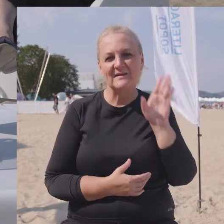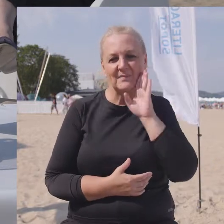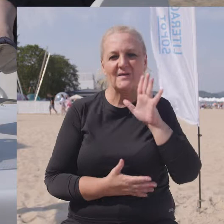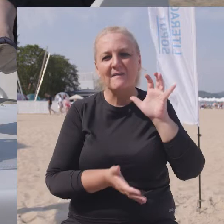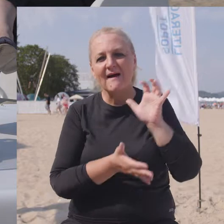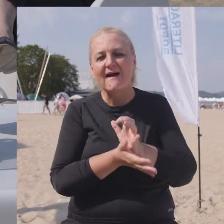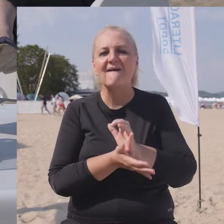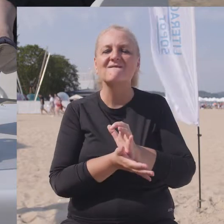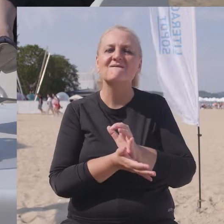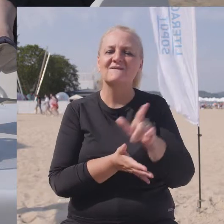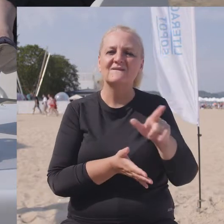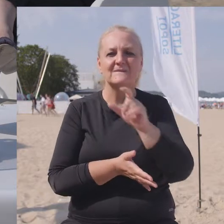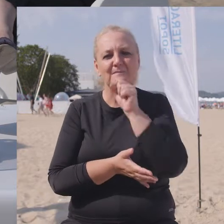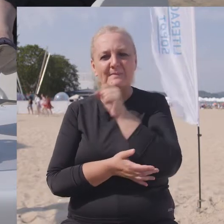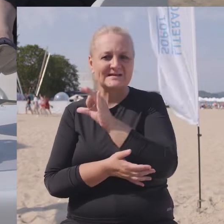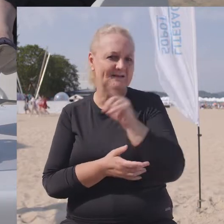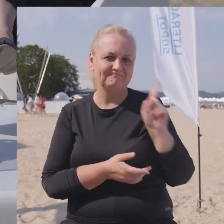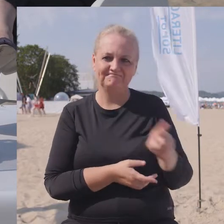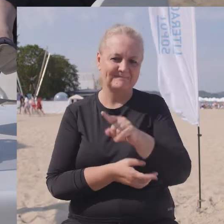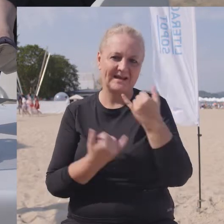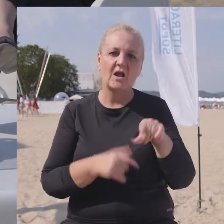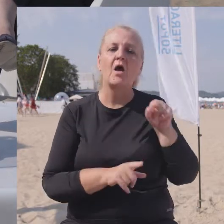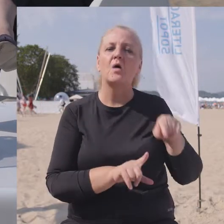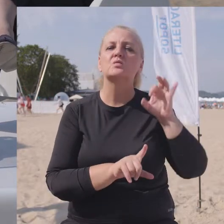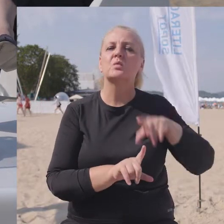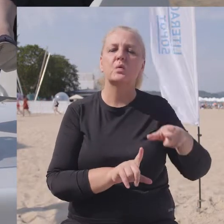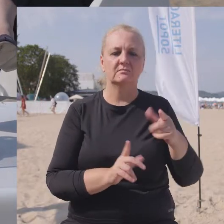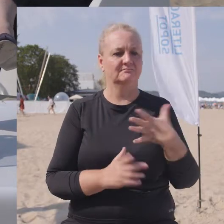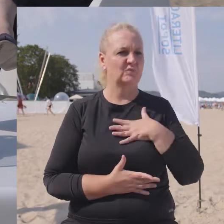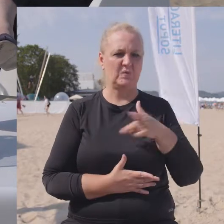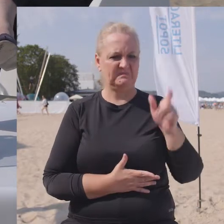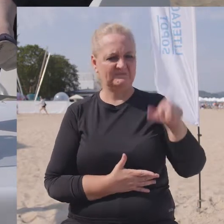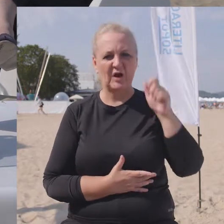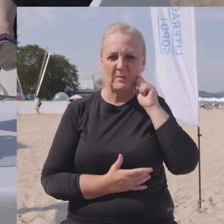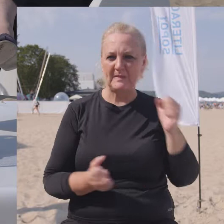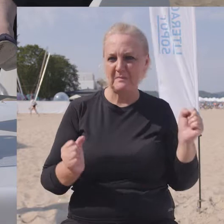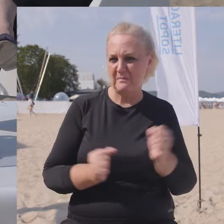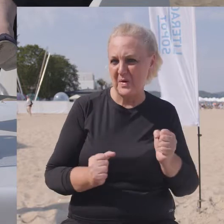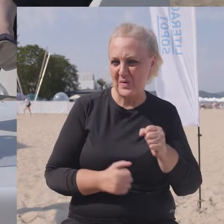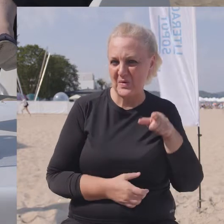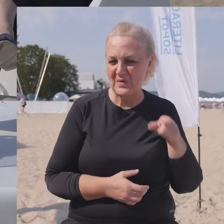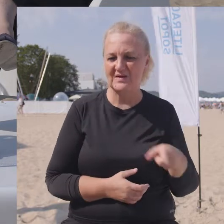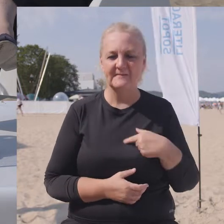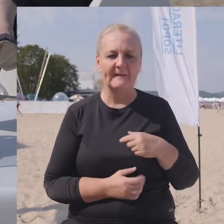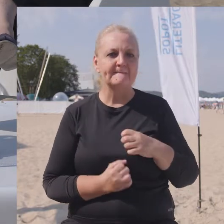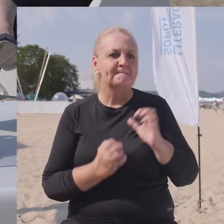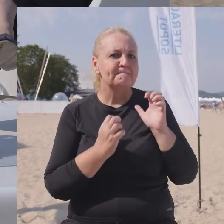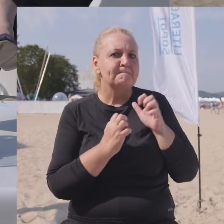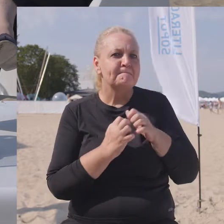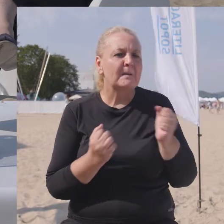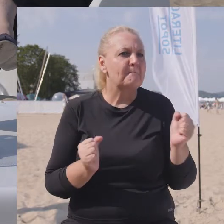i charakterności babci Stasi, ponieważ jest to kobieta strachliwa, z zaciśniętymi ustami,